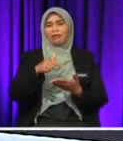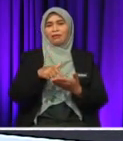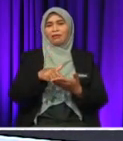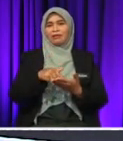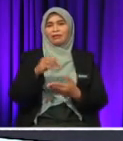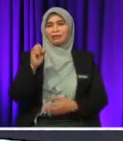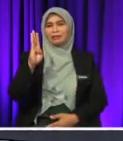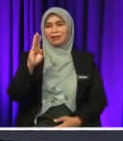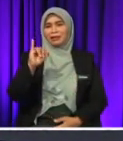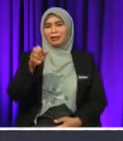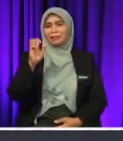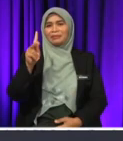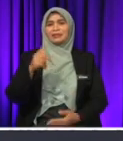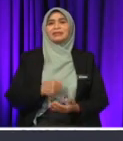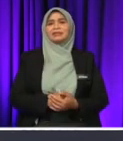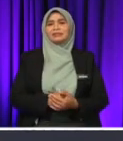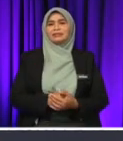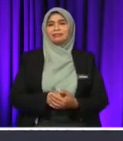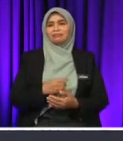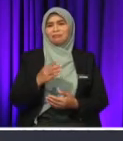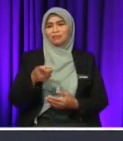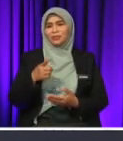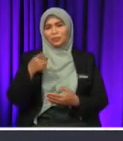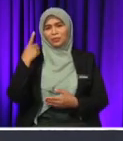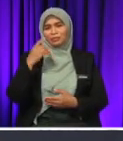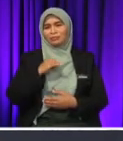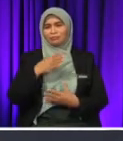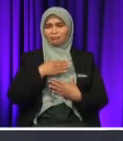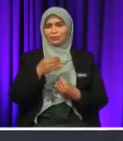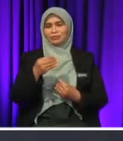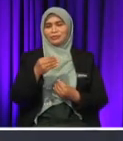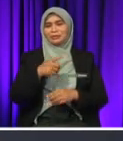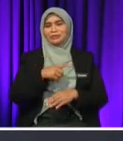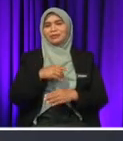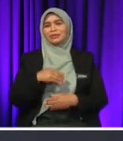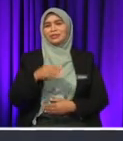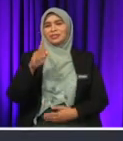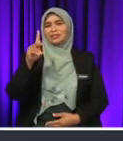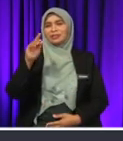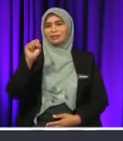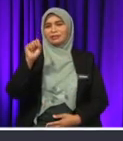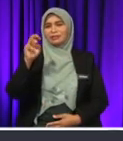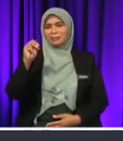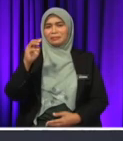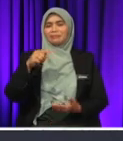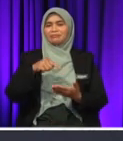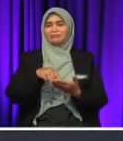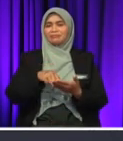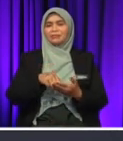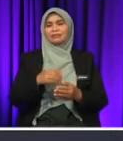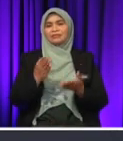subjek kegemaran saya satu ketika dulu lah satu ketika dulu yaitu kesusastraan komunikatif Jadi mungkin kawan-kawan